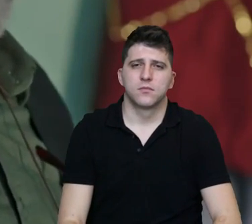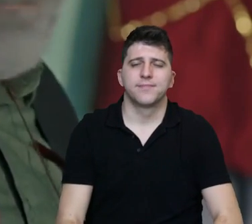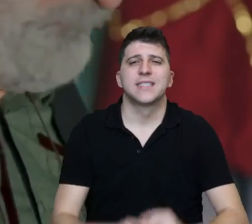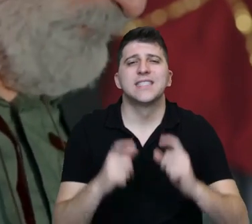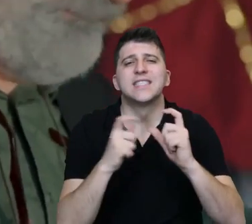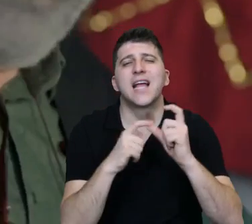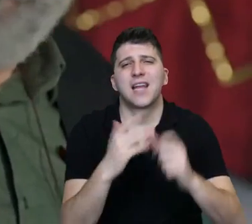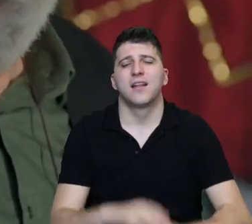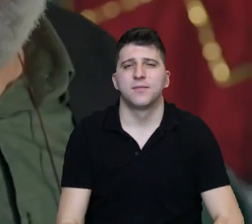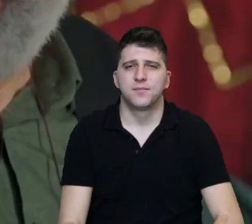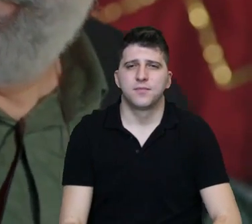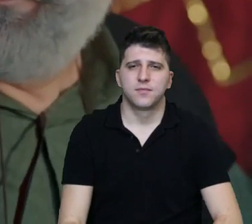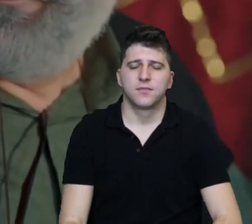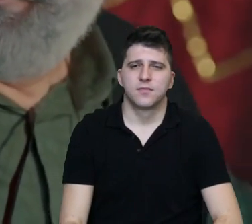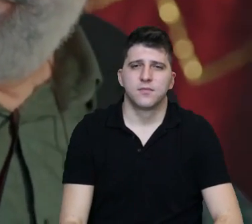Santral.